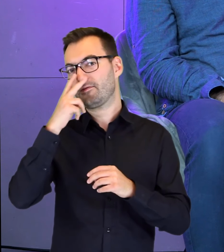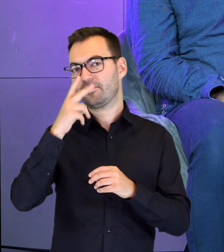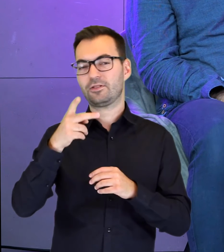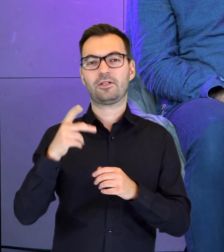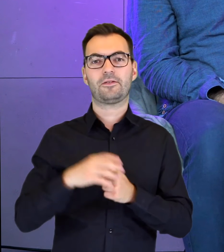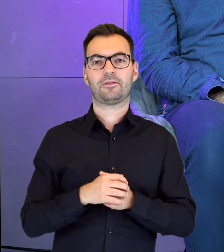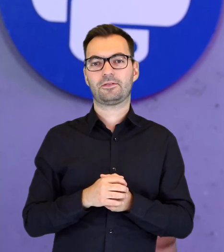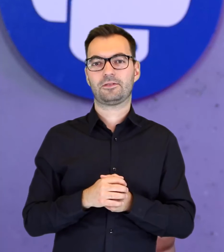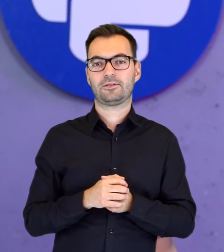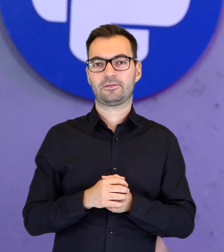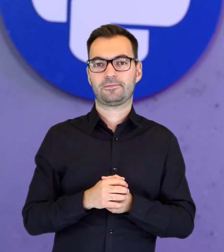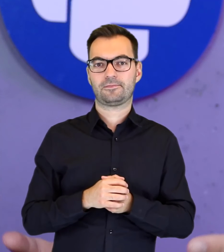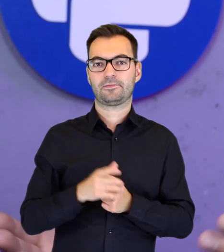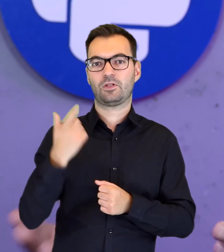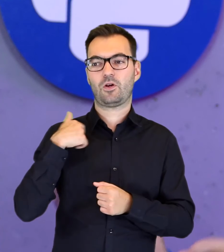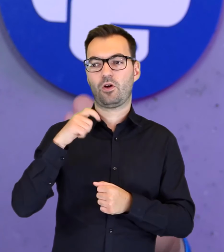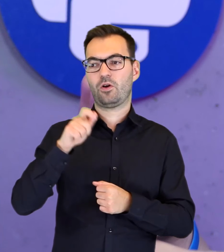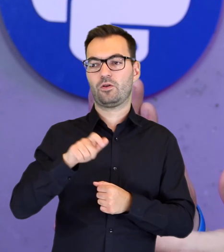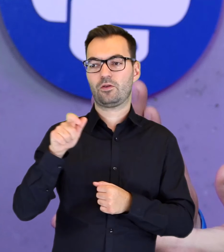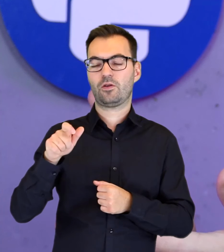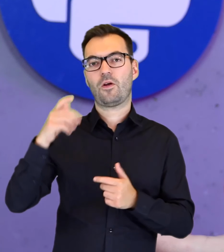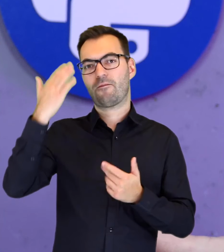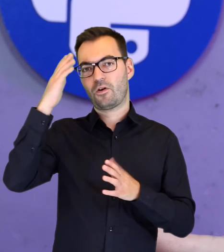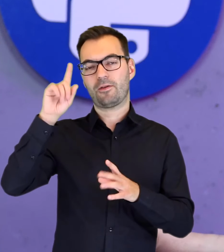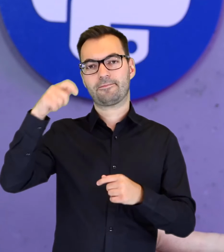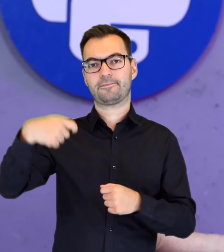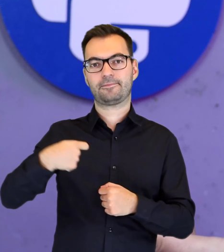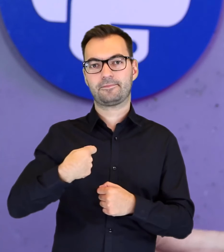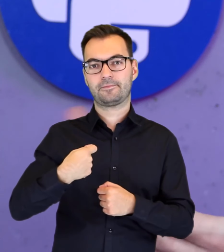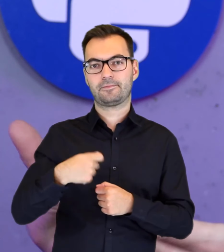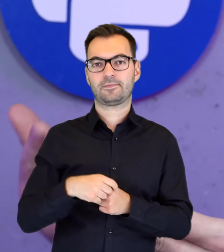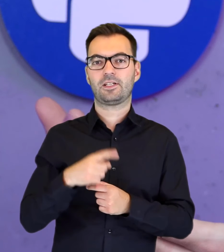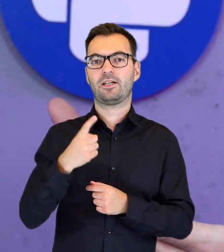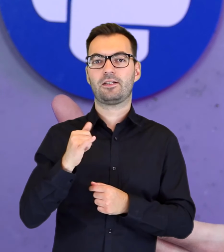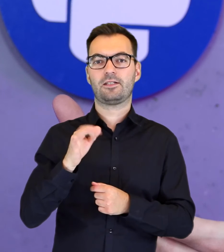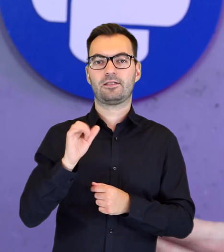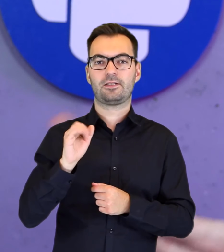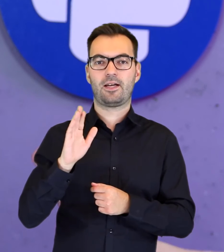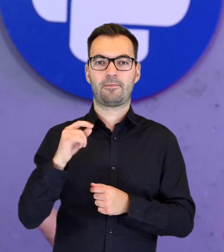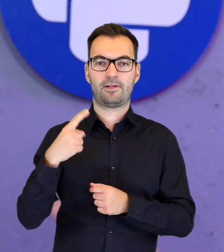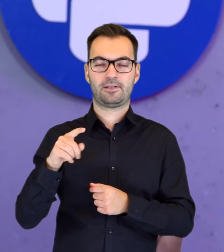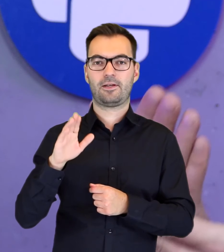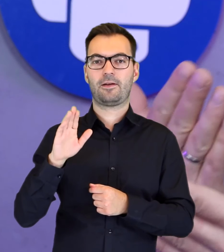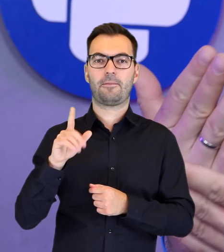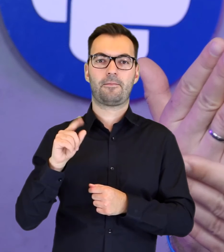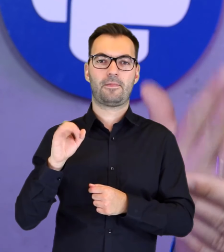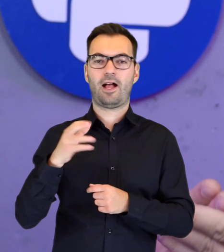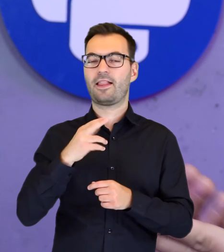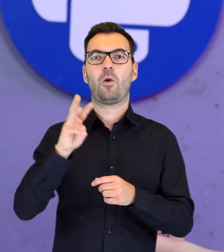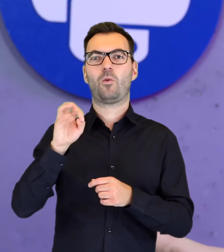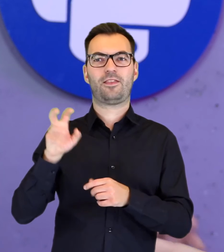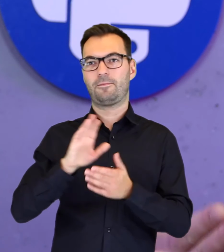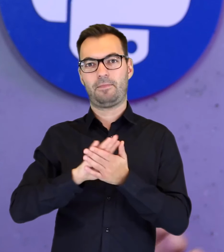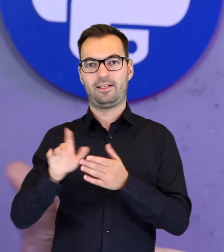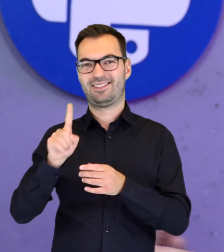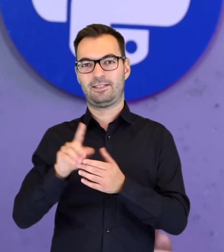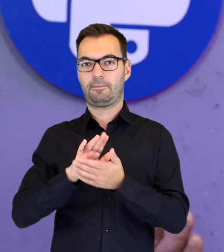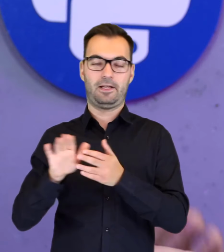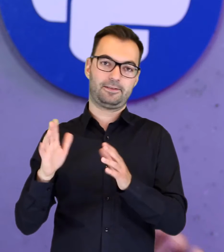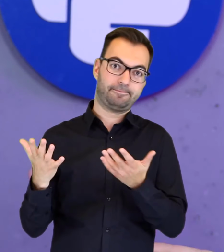właśnie z szkoleniami spotkałem się z pojęciem tego że osoby wolałbyś nazywane disabled People